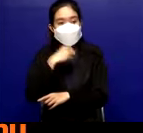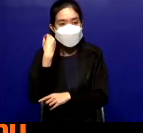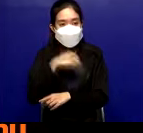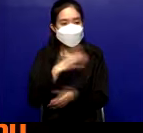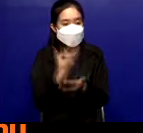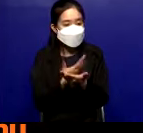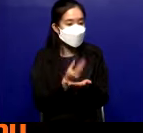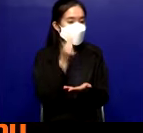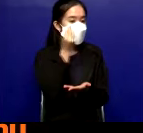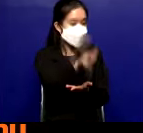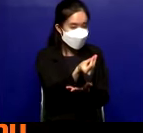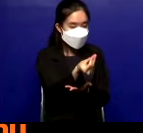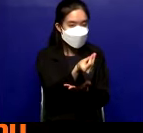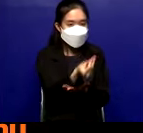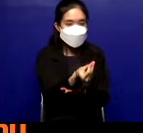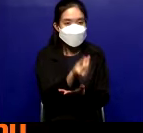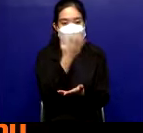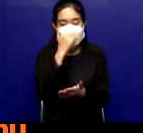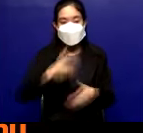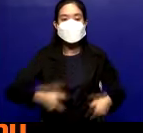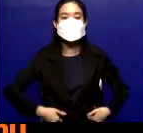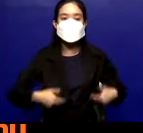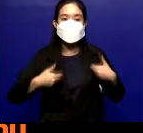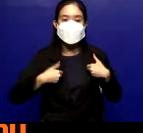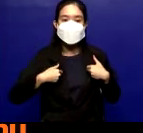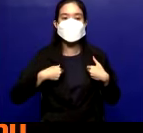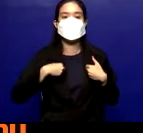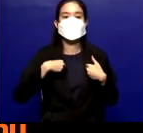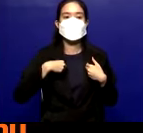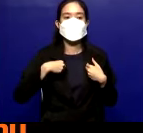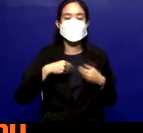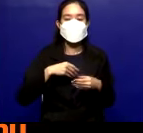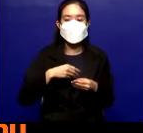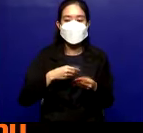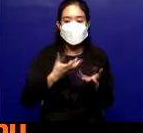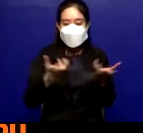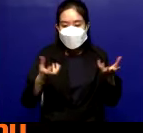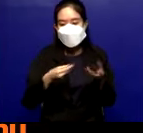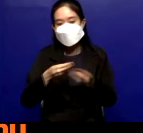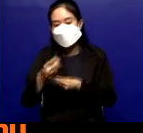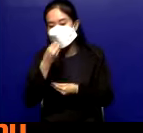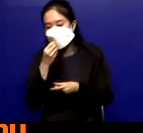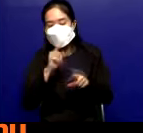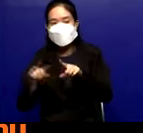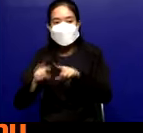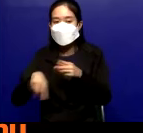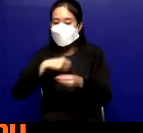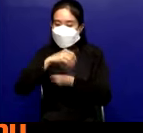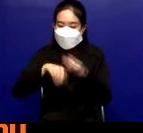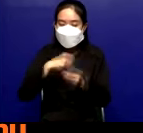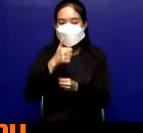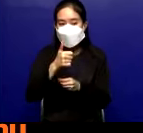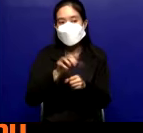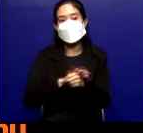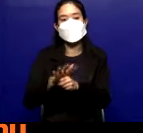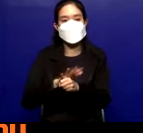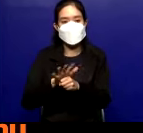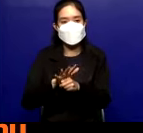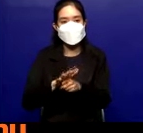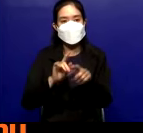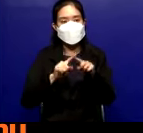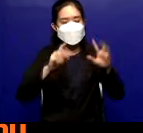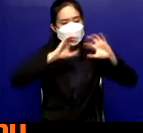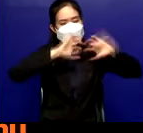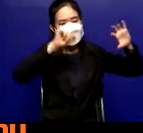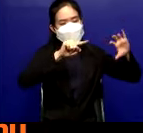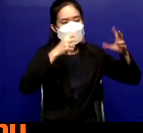รงชีพยื่นไปมากถึง5ฉบับนะคะแต่ท่านนายกก็ใช้อำนาจปัดตกมันทุกฉบับ ถึงไม่ได้นำเข้ามา